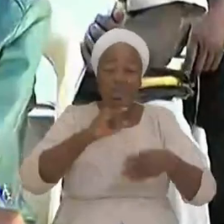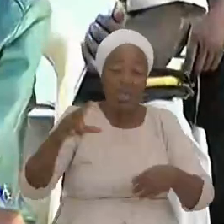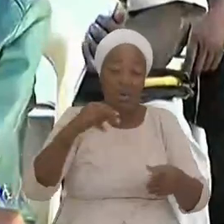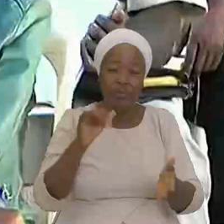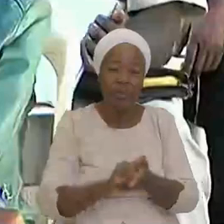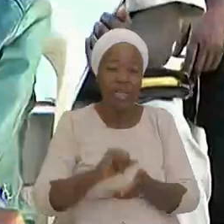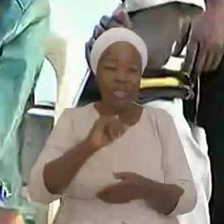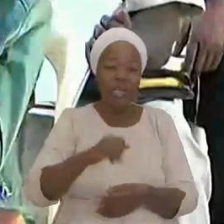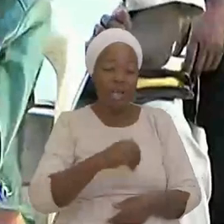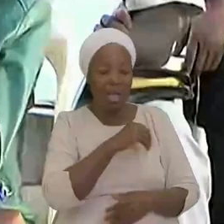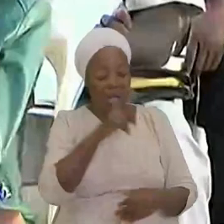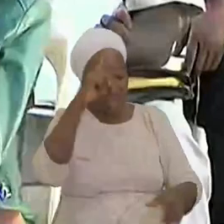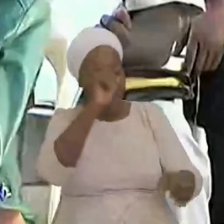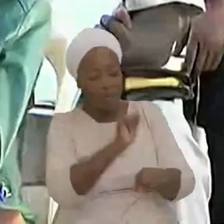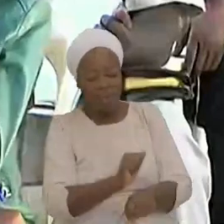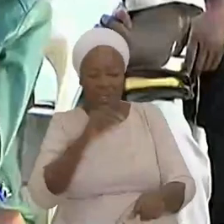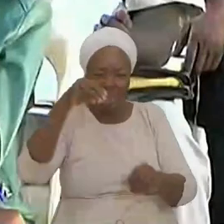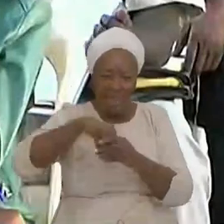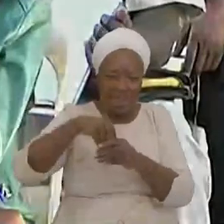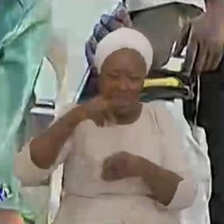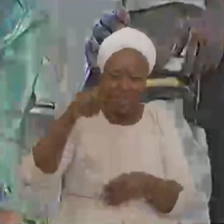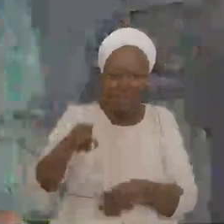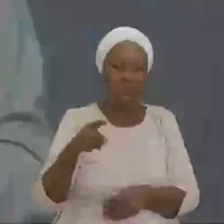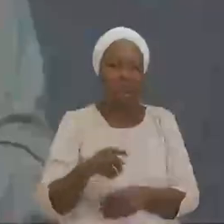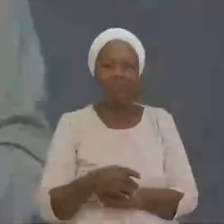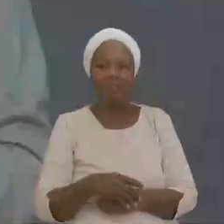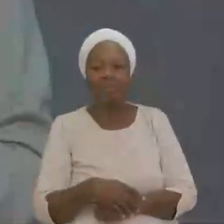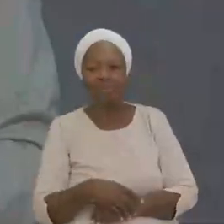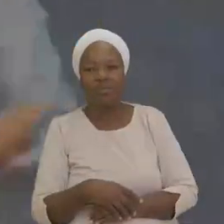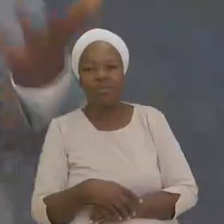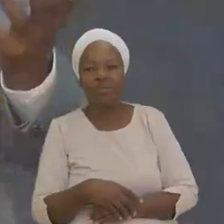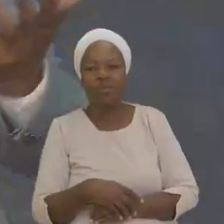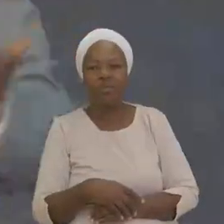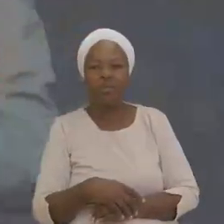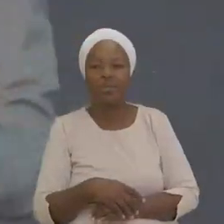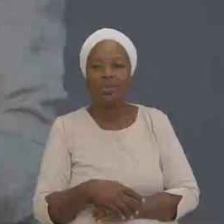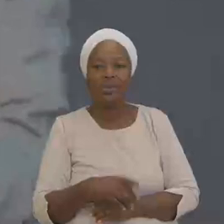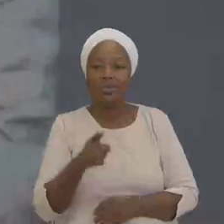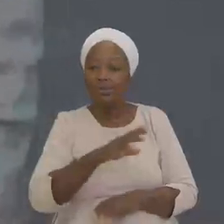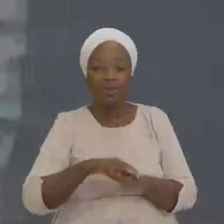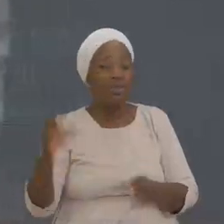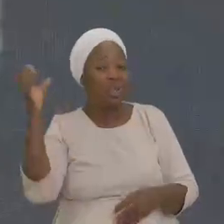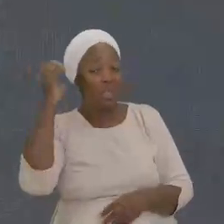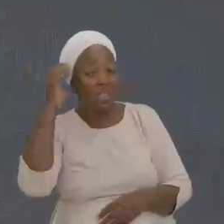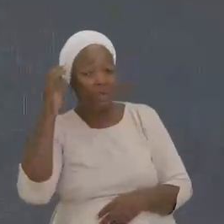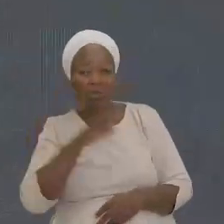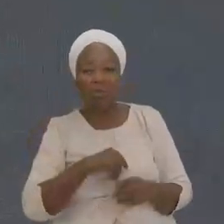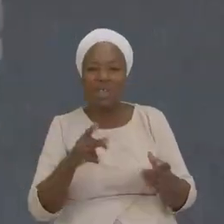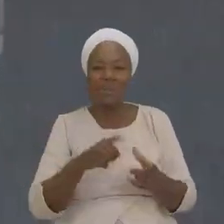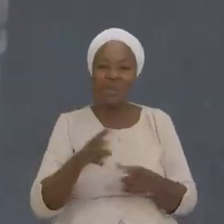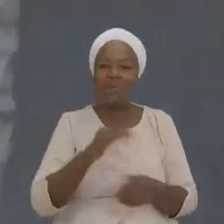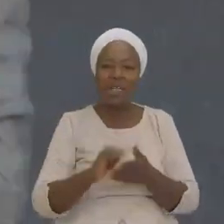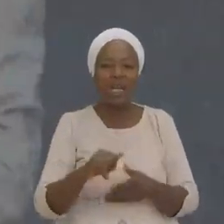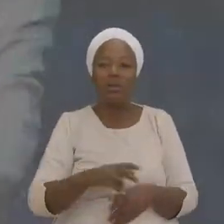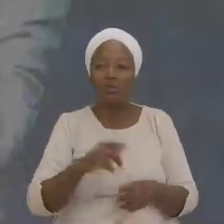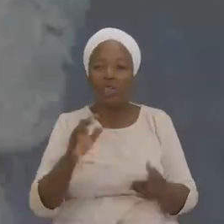Tu ne prêtes pas attention au cri et au bruit de cette habitude qui est en toi.